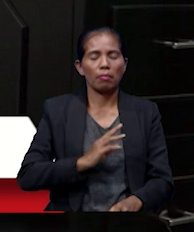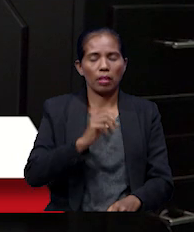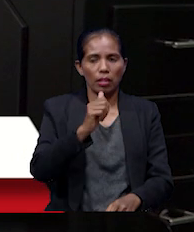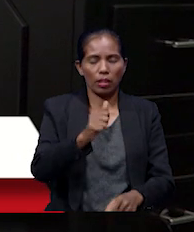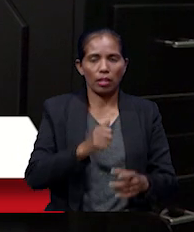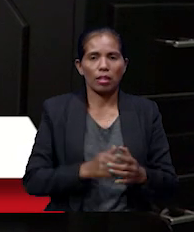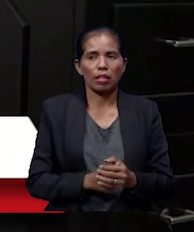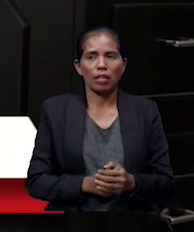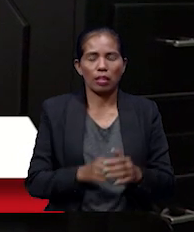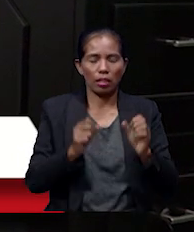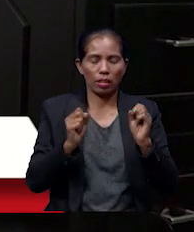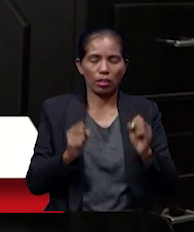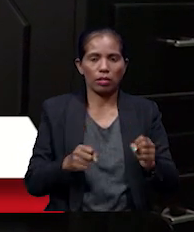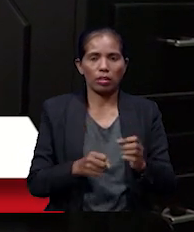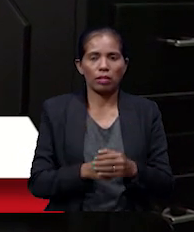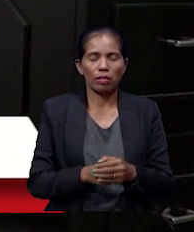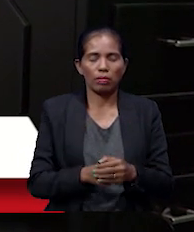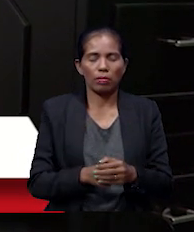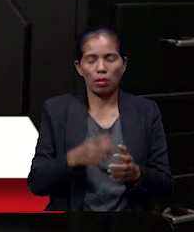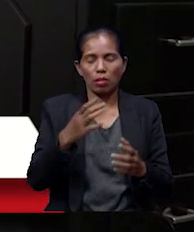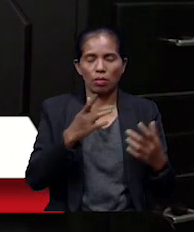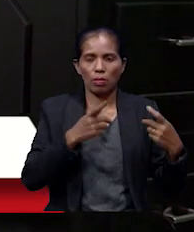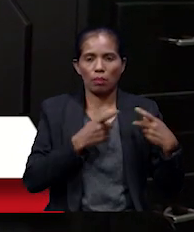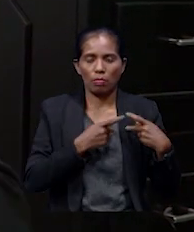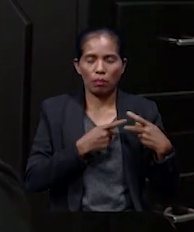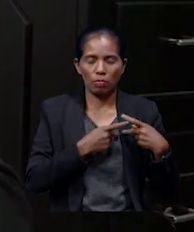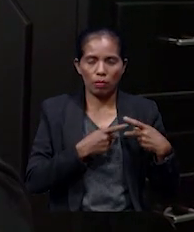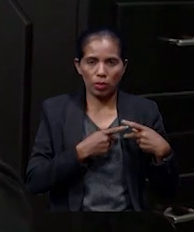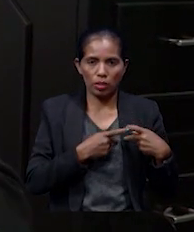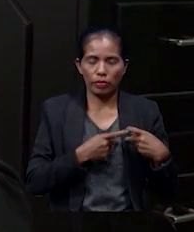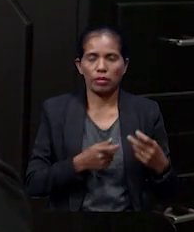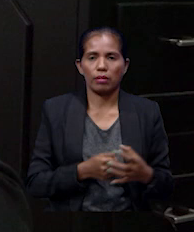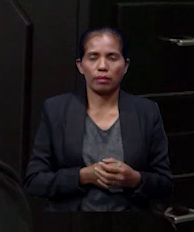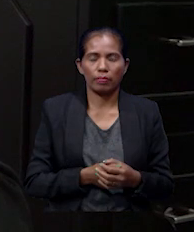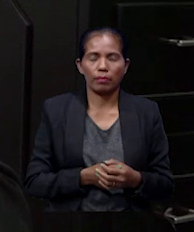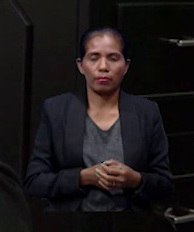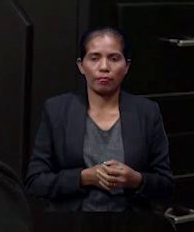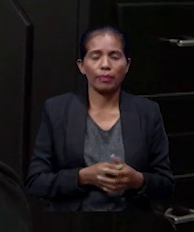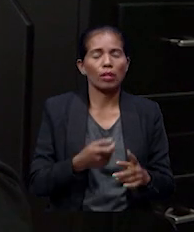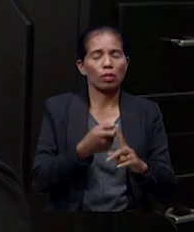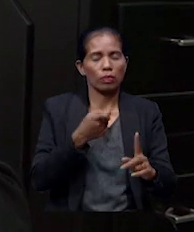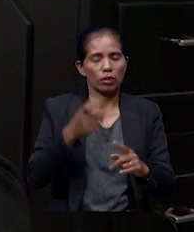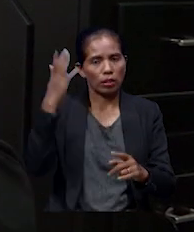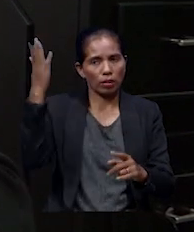maka krisis hipertensi, nive maka akontese kono ba iha am bispo, i hosina ba